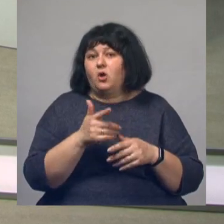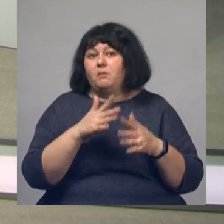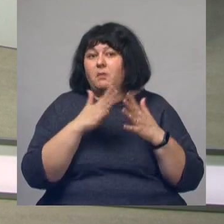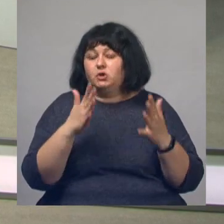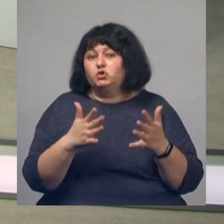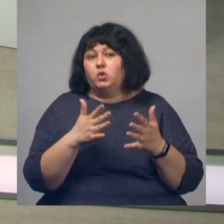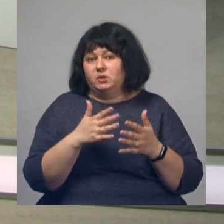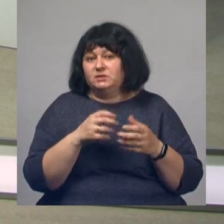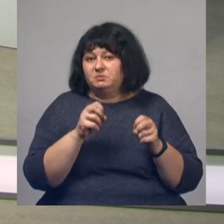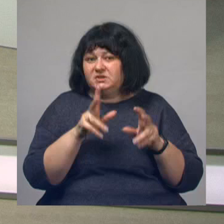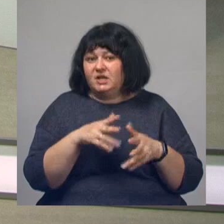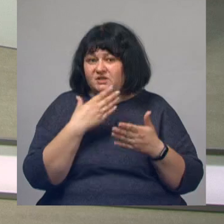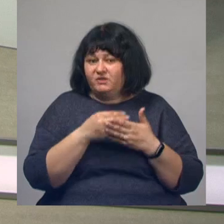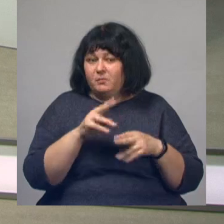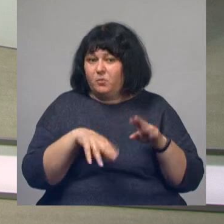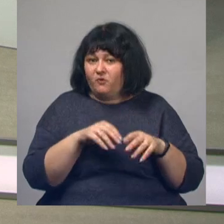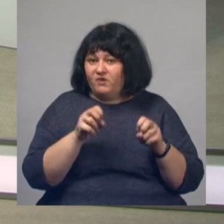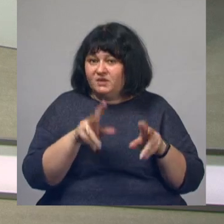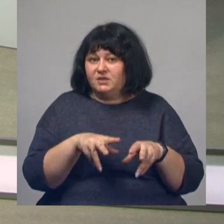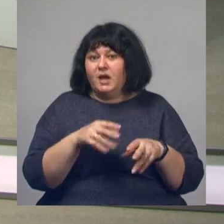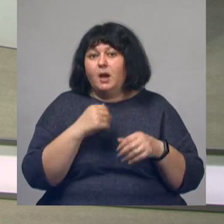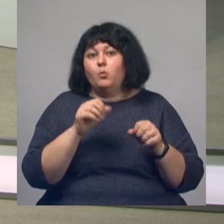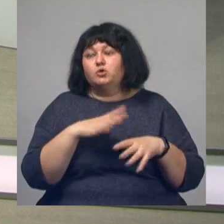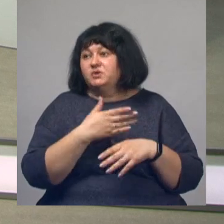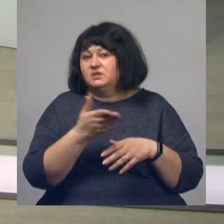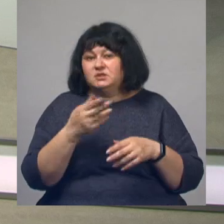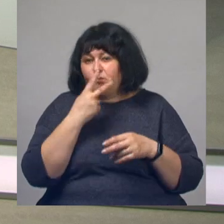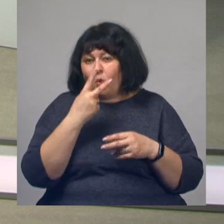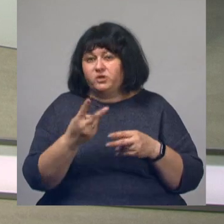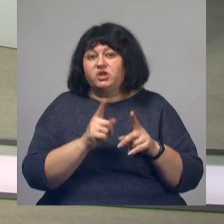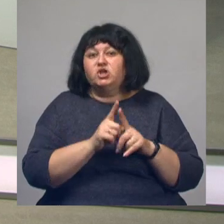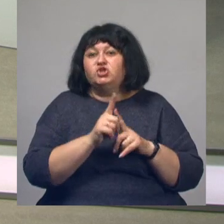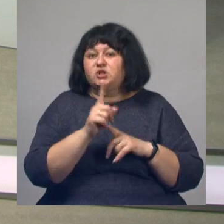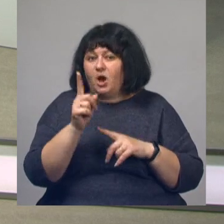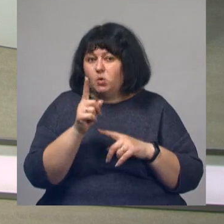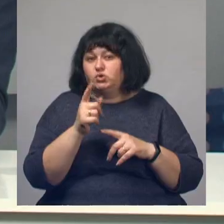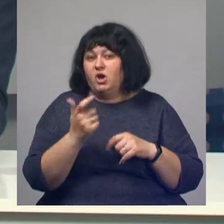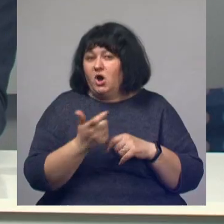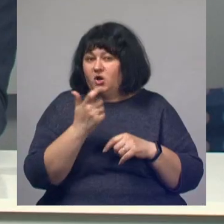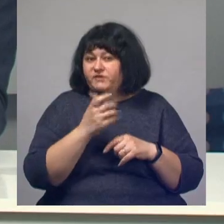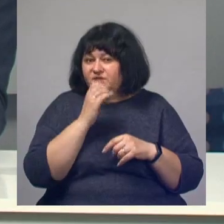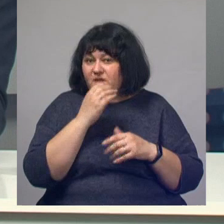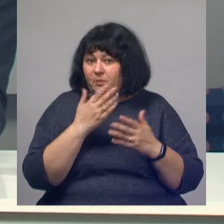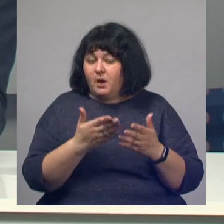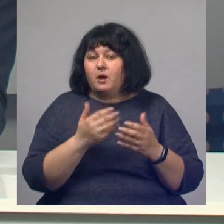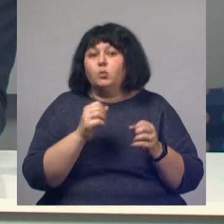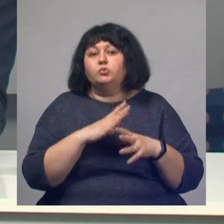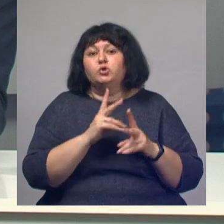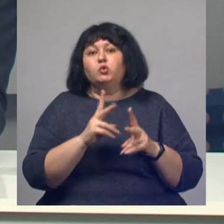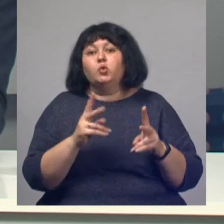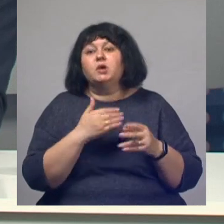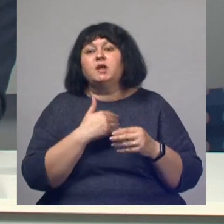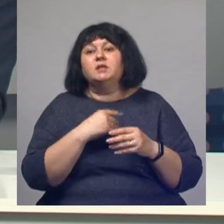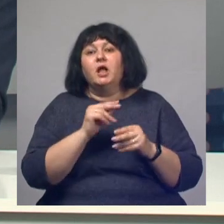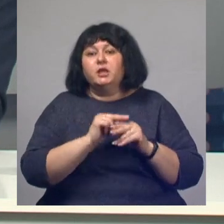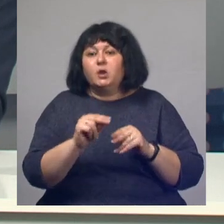своей профессии, возможно, нас смотрят начинающие владельцы собак или те, кто хотел бы свою собаку